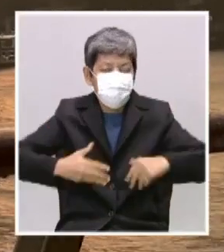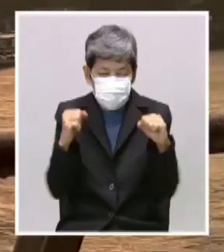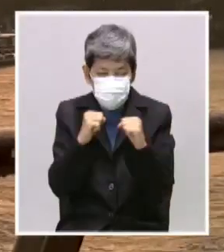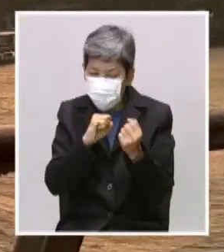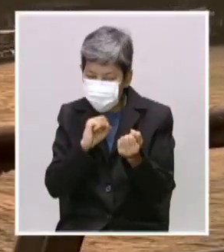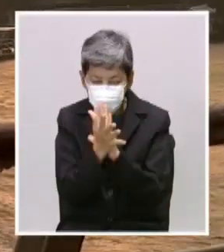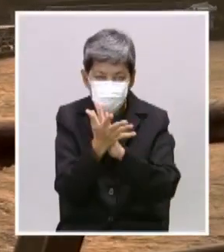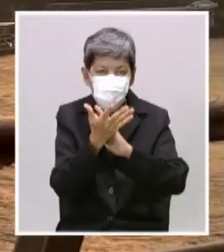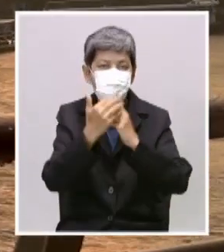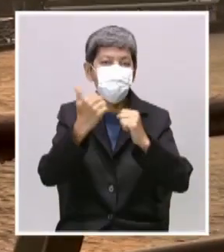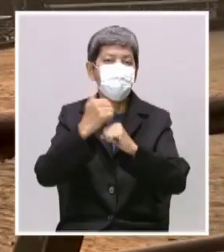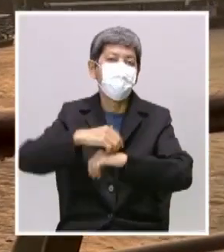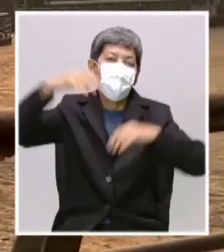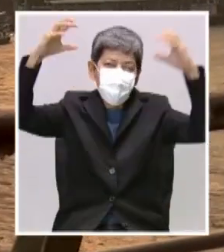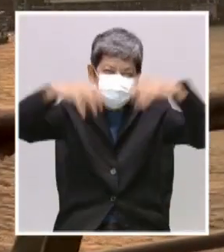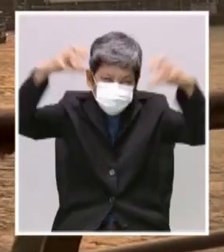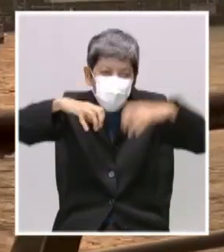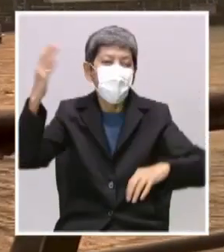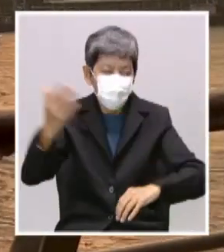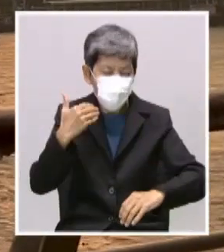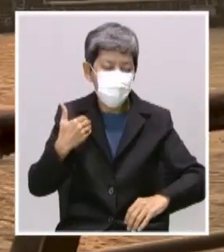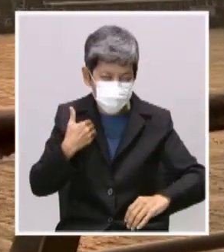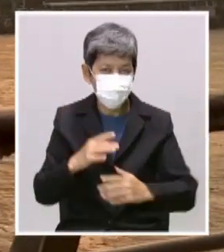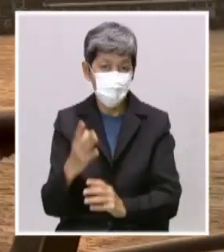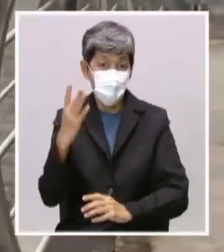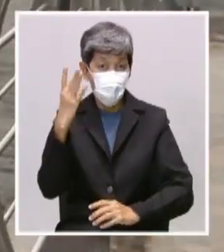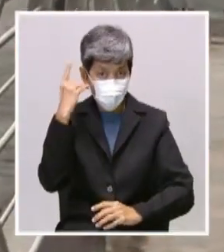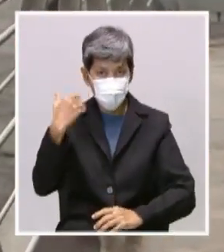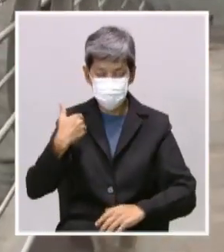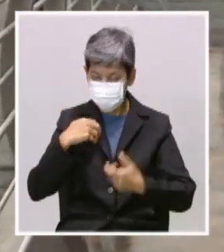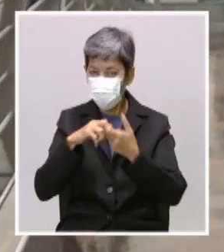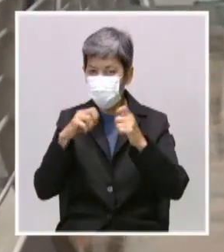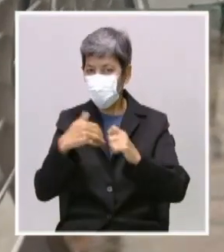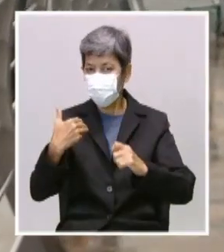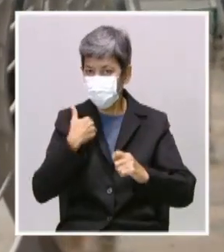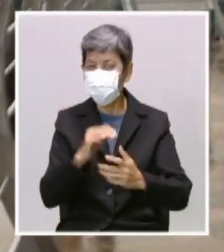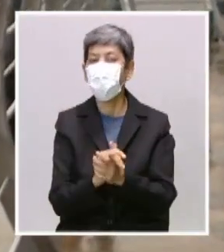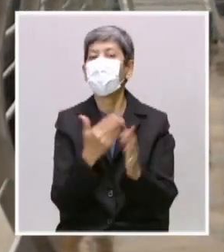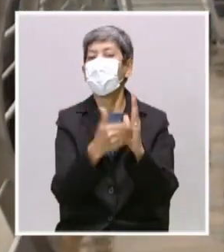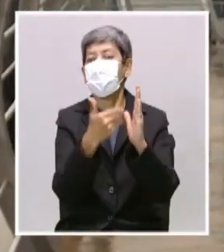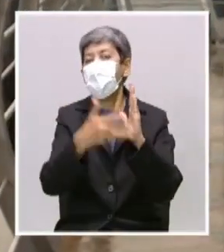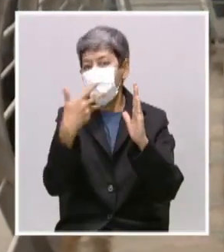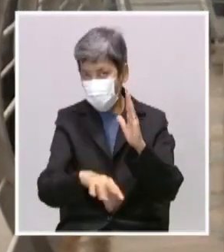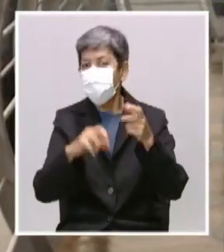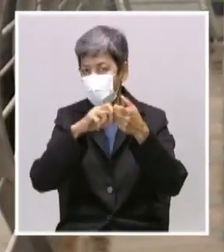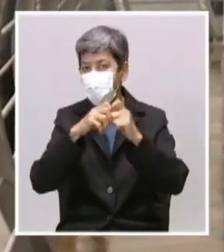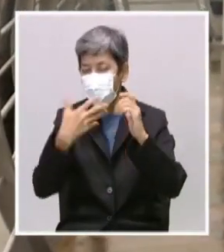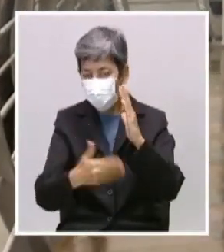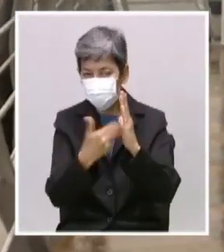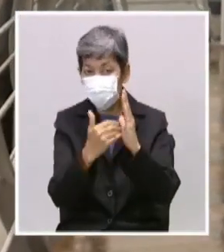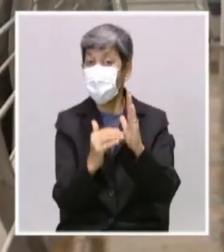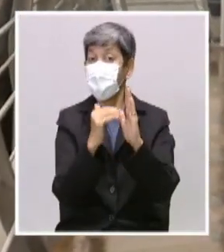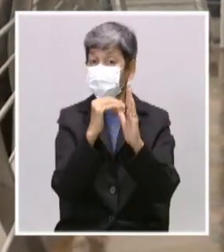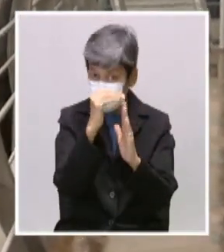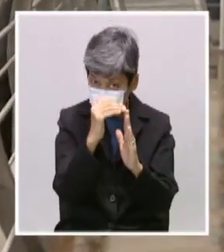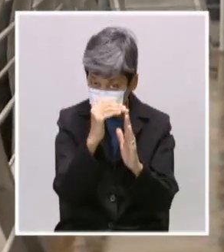ำให้บริเวณดังกล่าวมีพายุฤดูร้อนเกิดขึ้นได้เมื่อวานนี้ได้รับผลกระทบไปแล้วในพื้นที่ภาคตะวันออกเฉียงเหนือค่ะส่วนภา